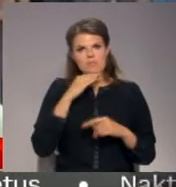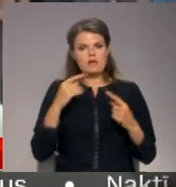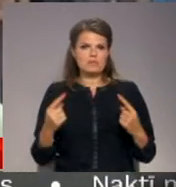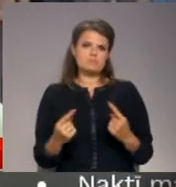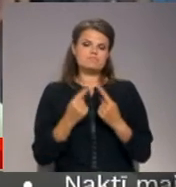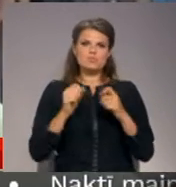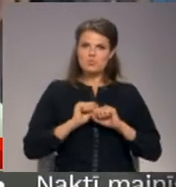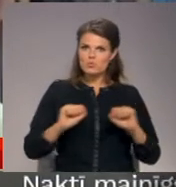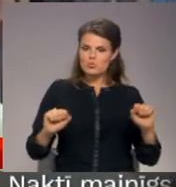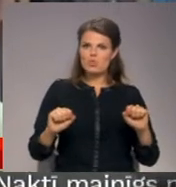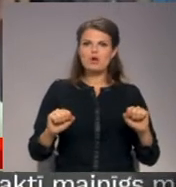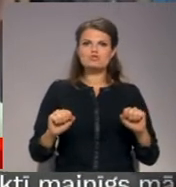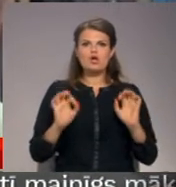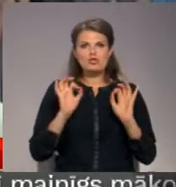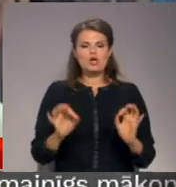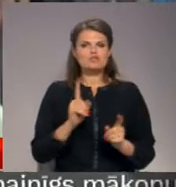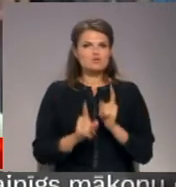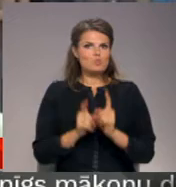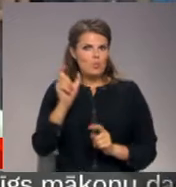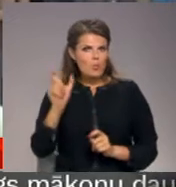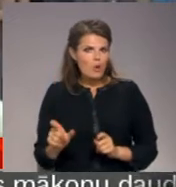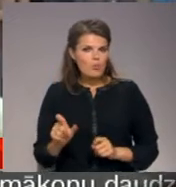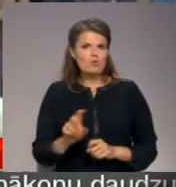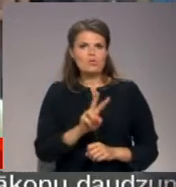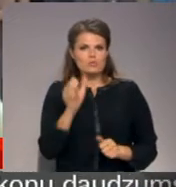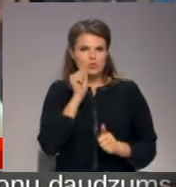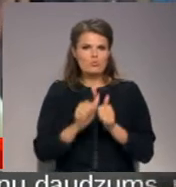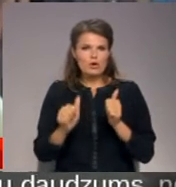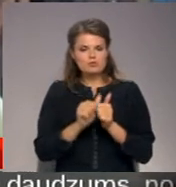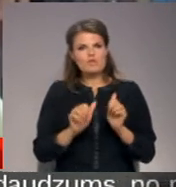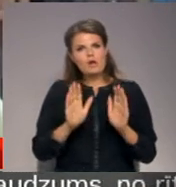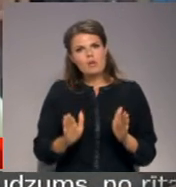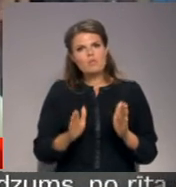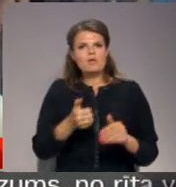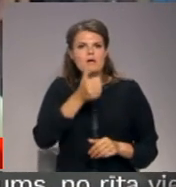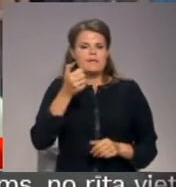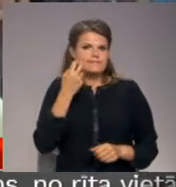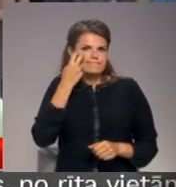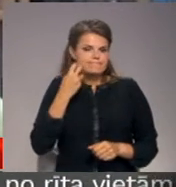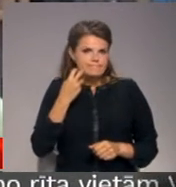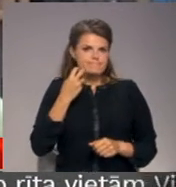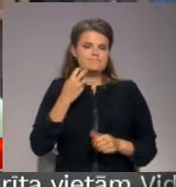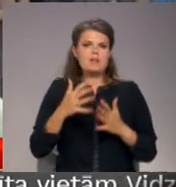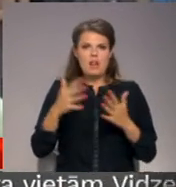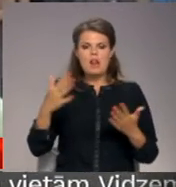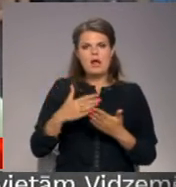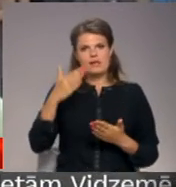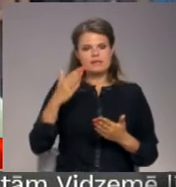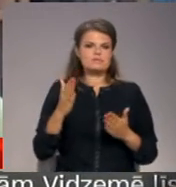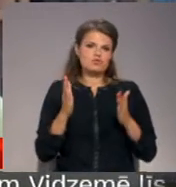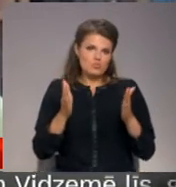būtu pietiekami droša vide tieši skolotājiem, kuri bieži vien varētu būt arī gadus veci, lielākie riski ir